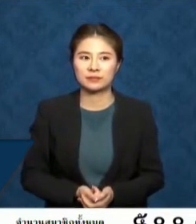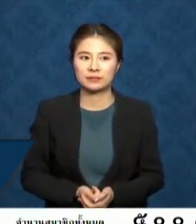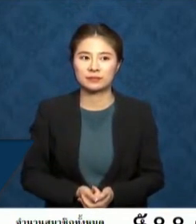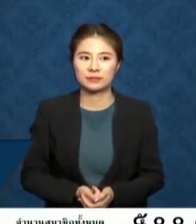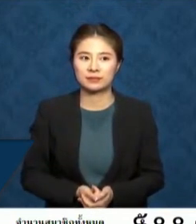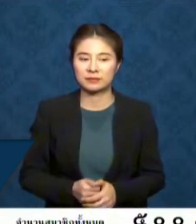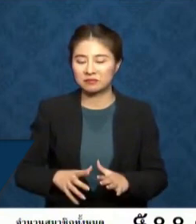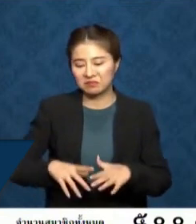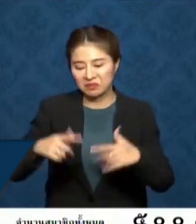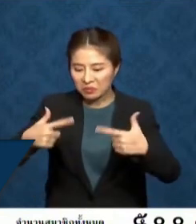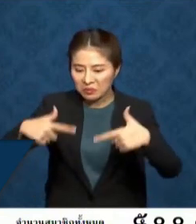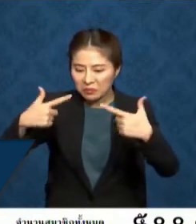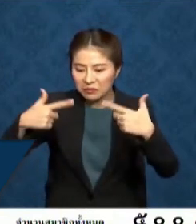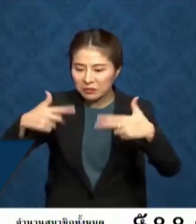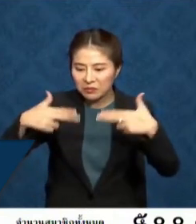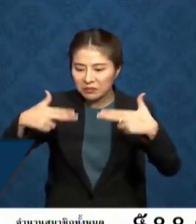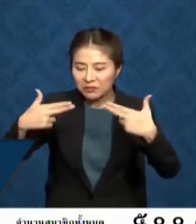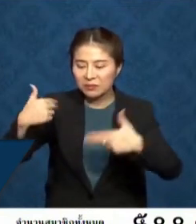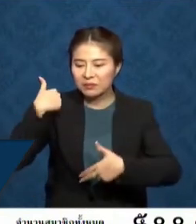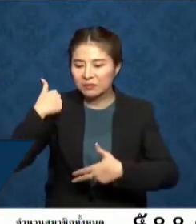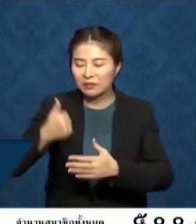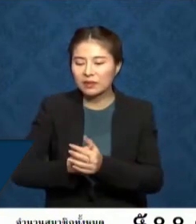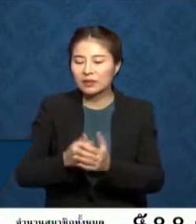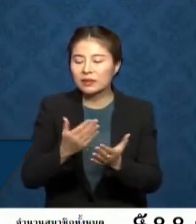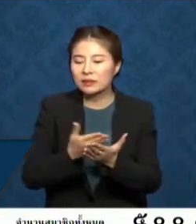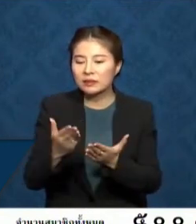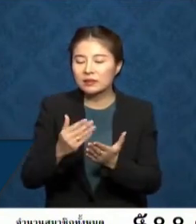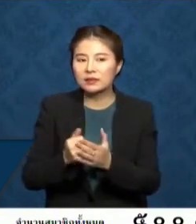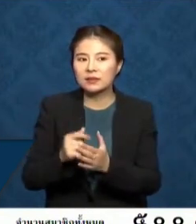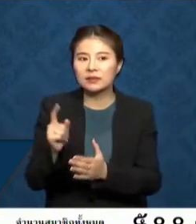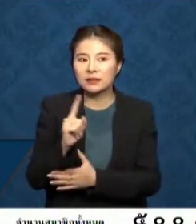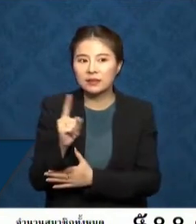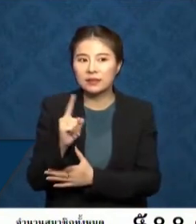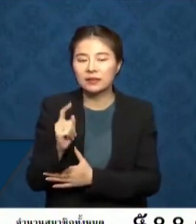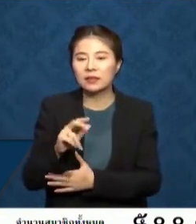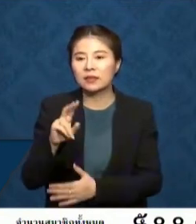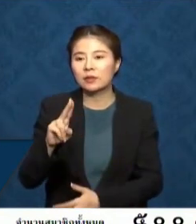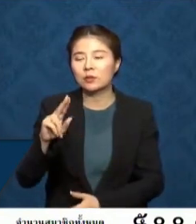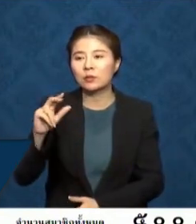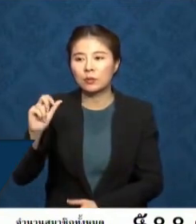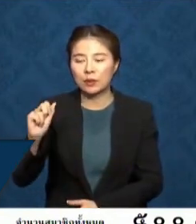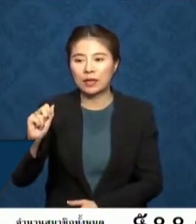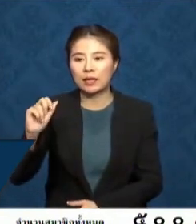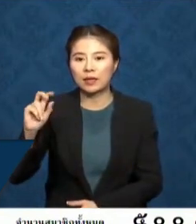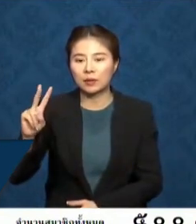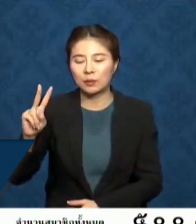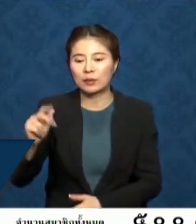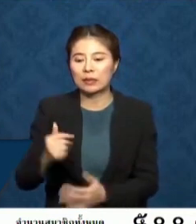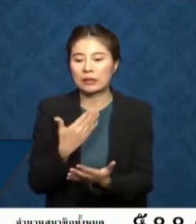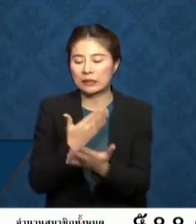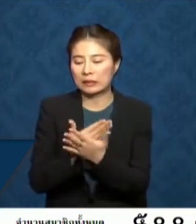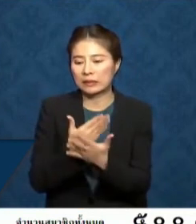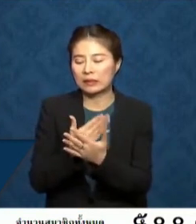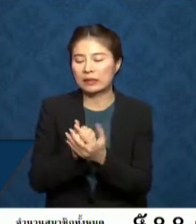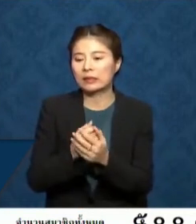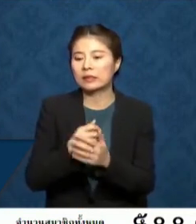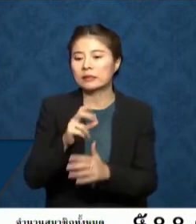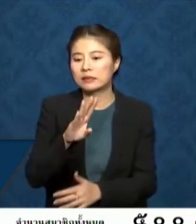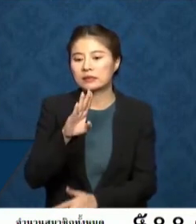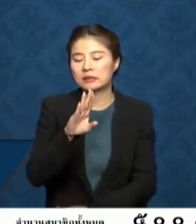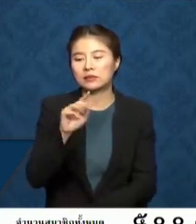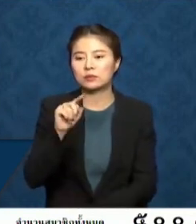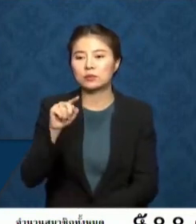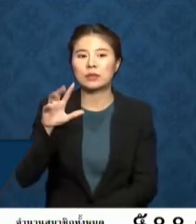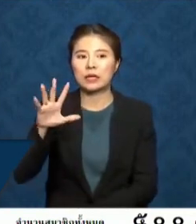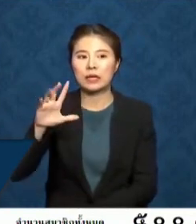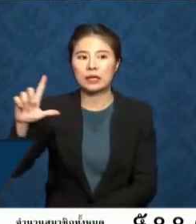ามยูเครนรัสเซียหรือเปล่าเป็นการจัดซื้อ UAV ครับท่านประธานลำละ 4.5 ล้านบาทผมเห็นในทุกกระ